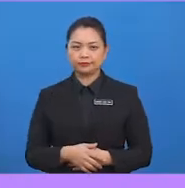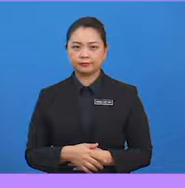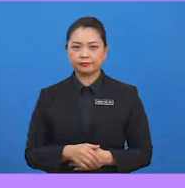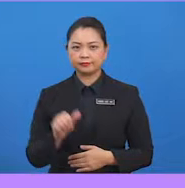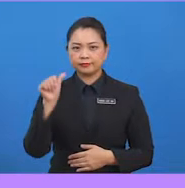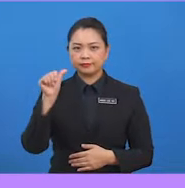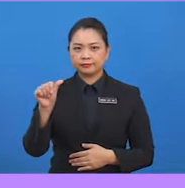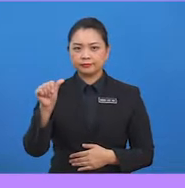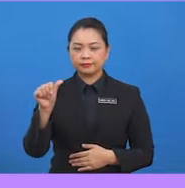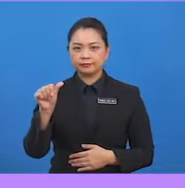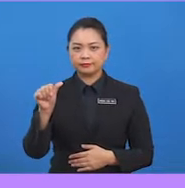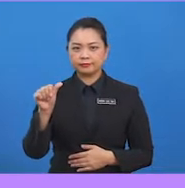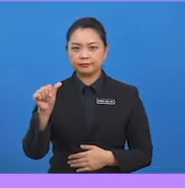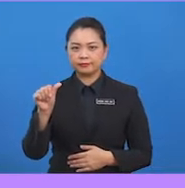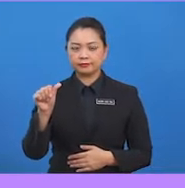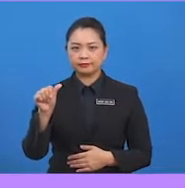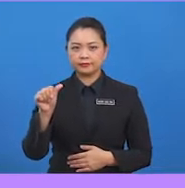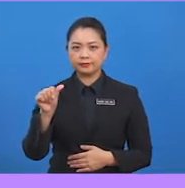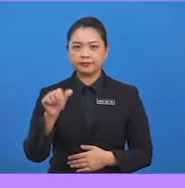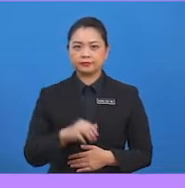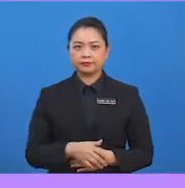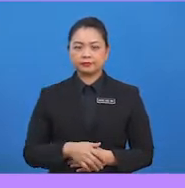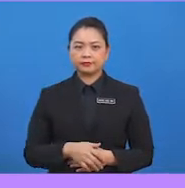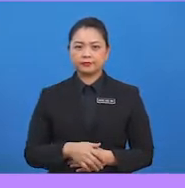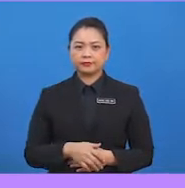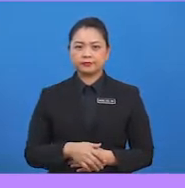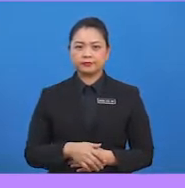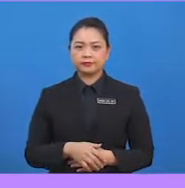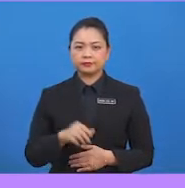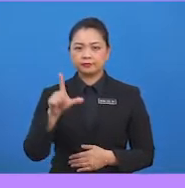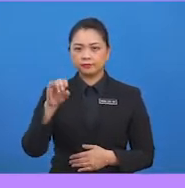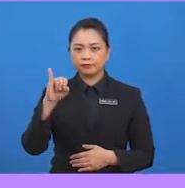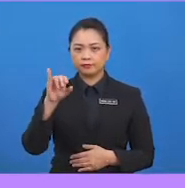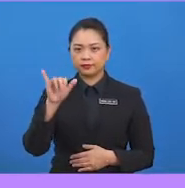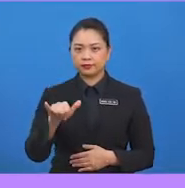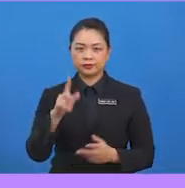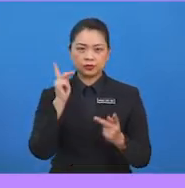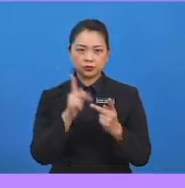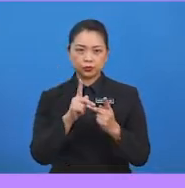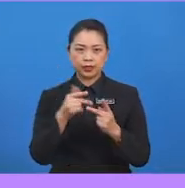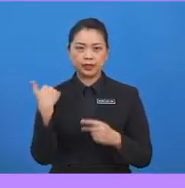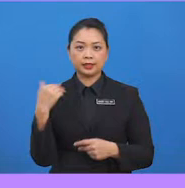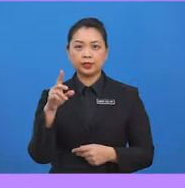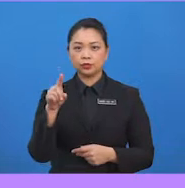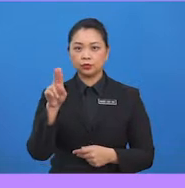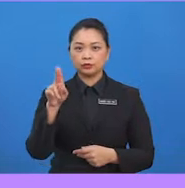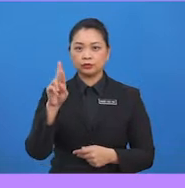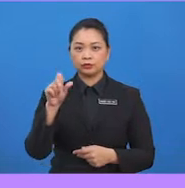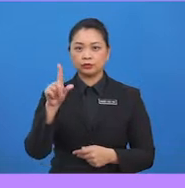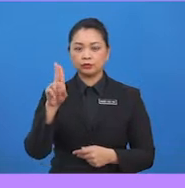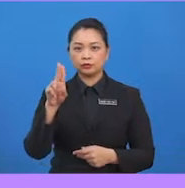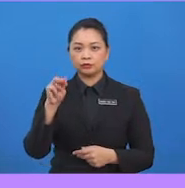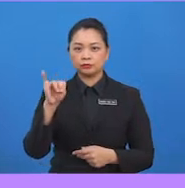A. Aloi yang sesuai dijadikan badan kapal terbang adalah aloi duralumin.